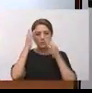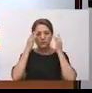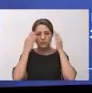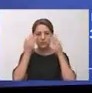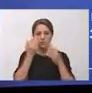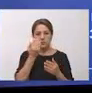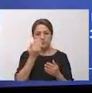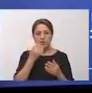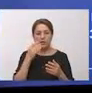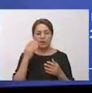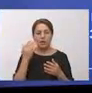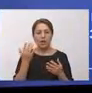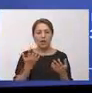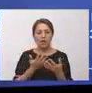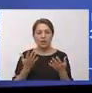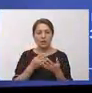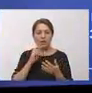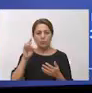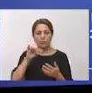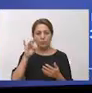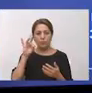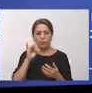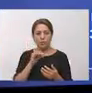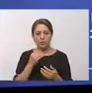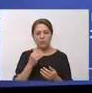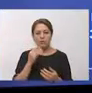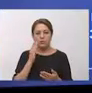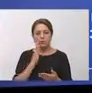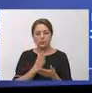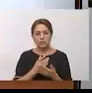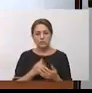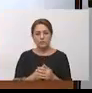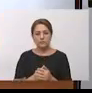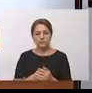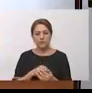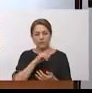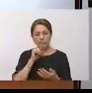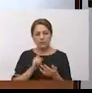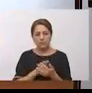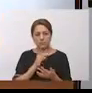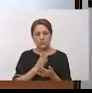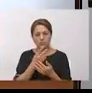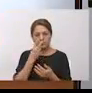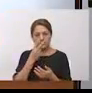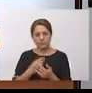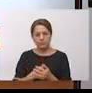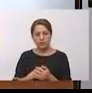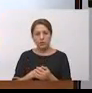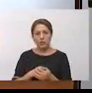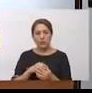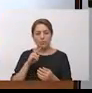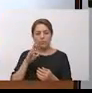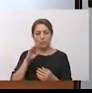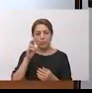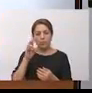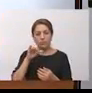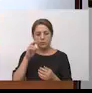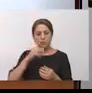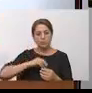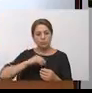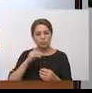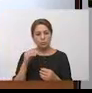суждены? Как видите, предложение содержит в себе вопрос и вопросительное слово. Побудительное.